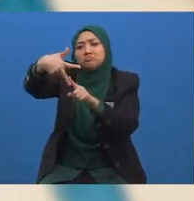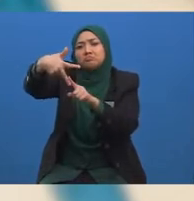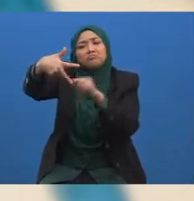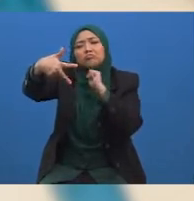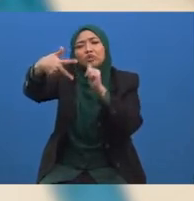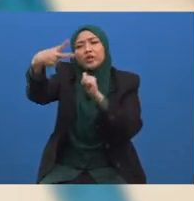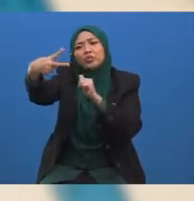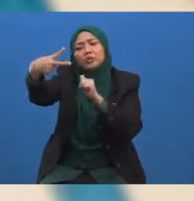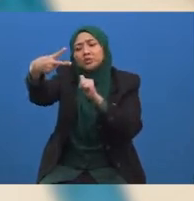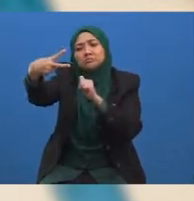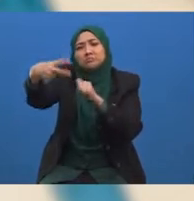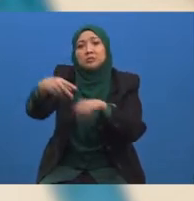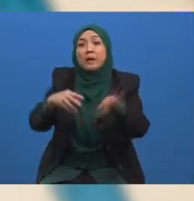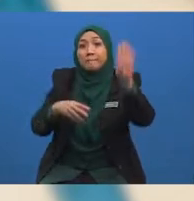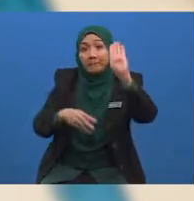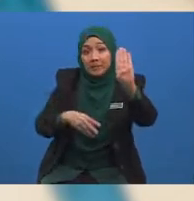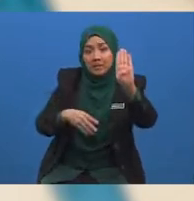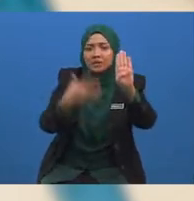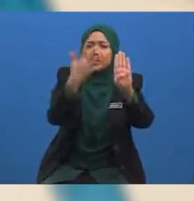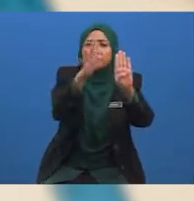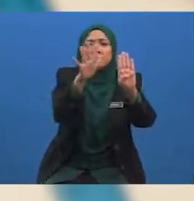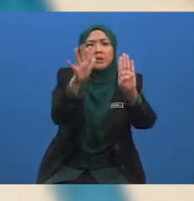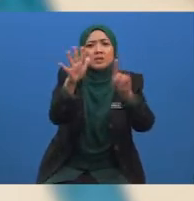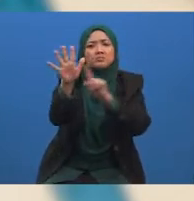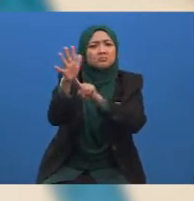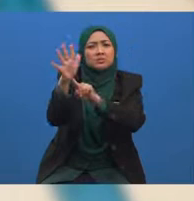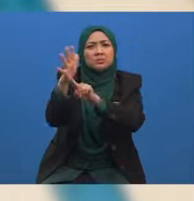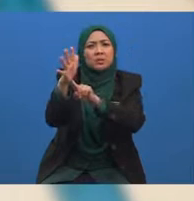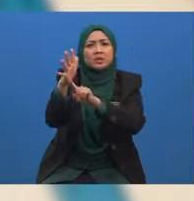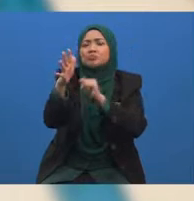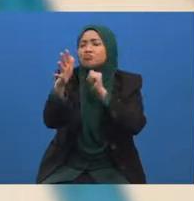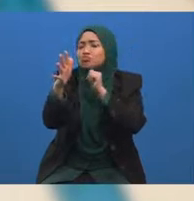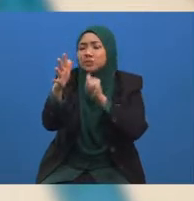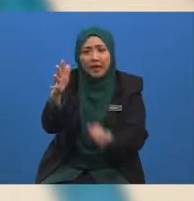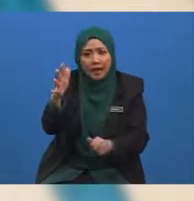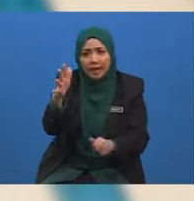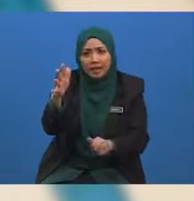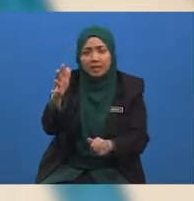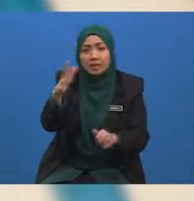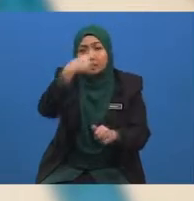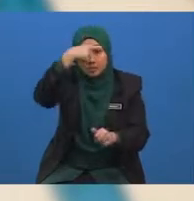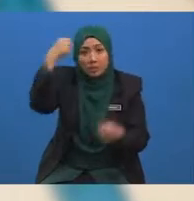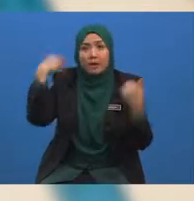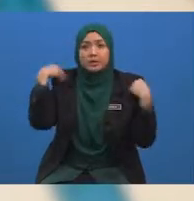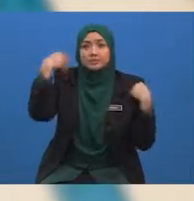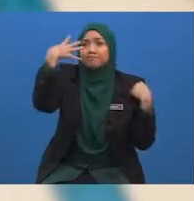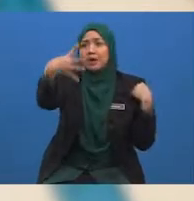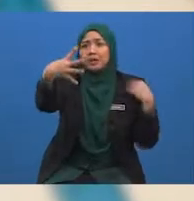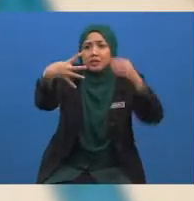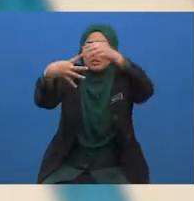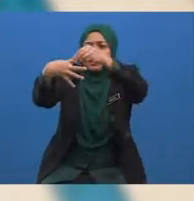15 juga bukan nombor perdana kerana mempunyai 4 pembahagi